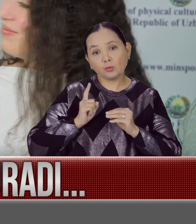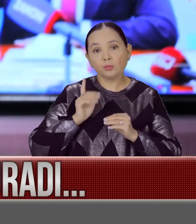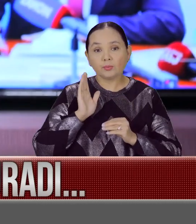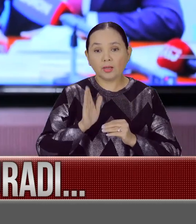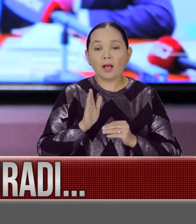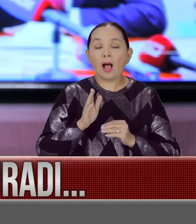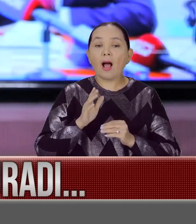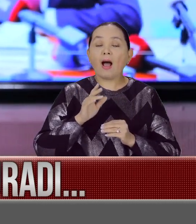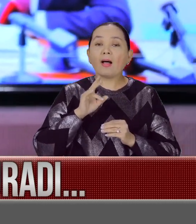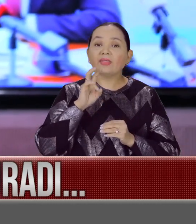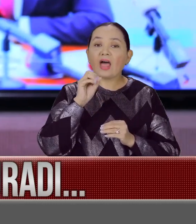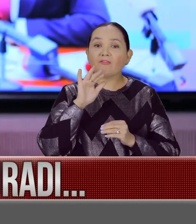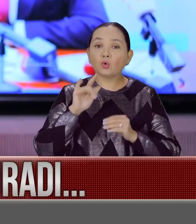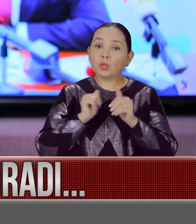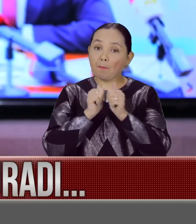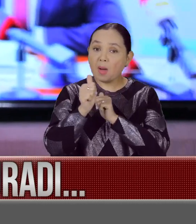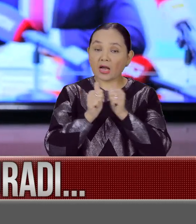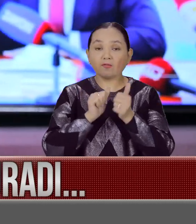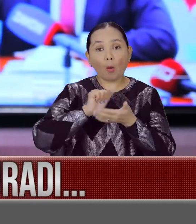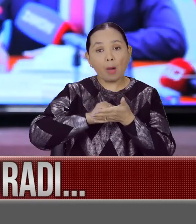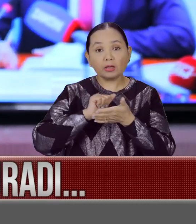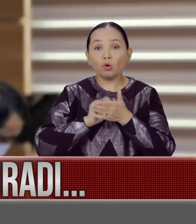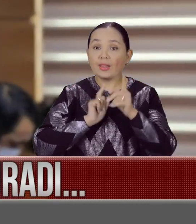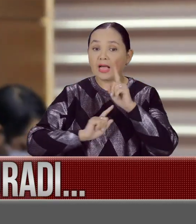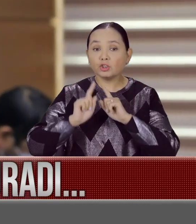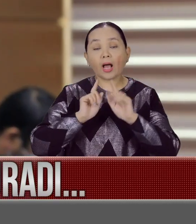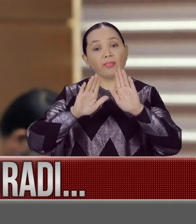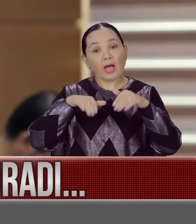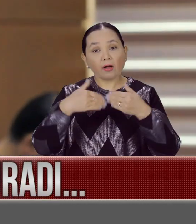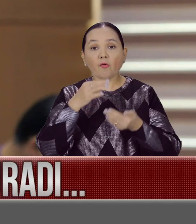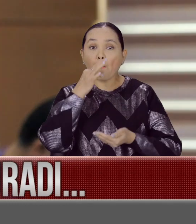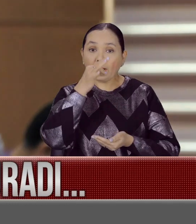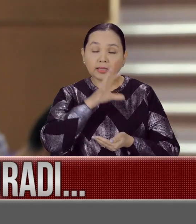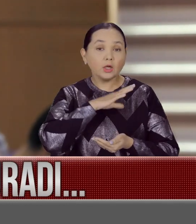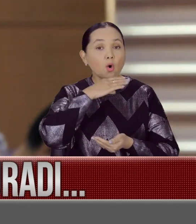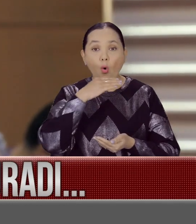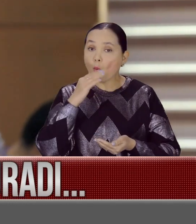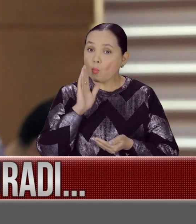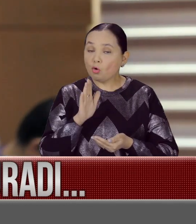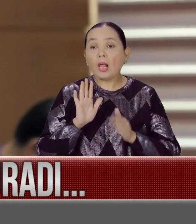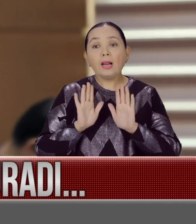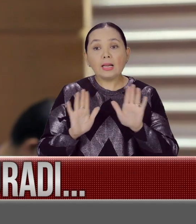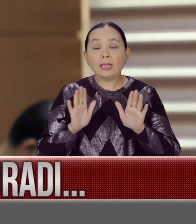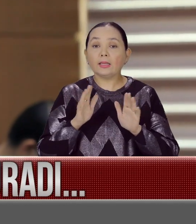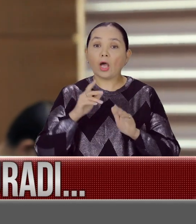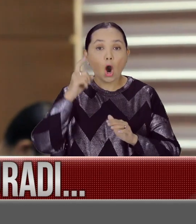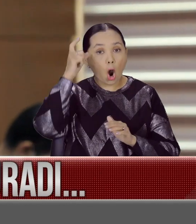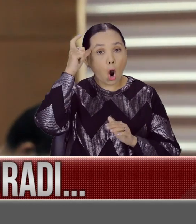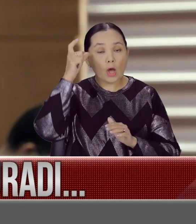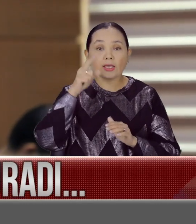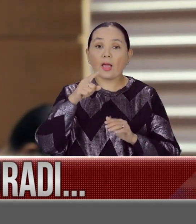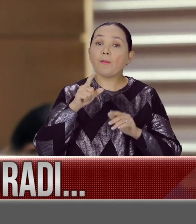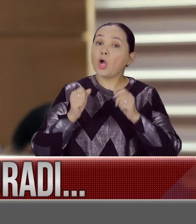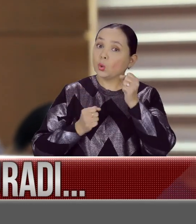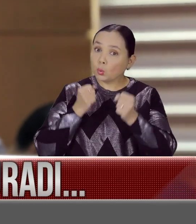qilaman. Navruz marafoniga bag'ishlangan matbuot anjumanida o'z takliflarini bildirganlar ko'p bo'ldi. Lekin hokim ham